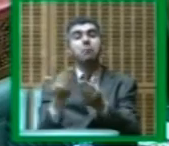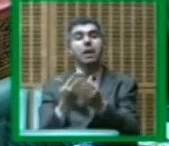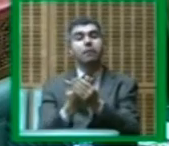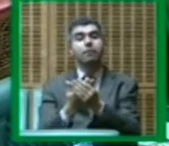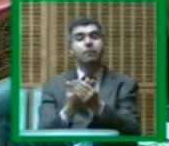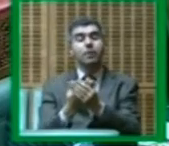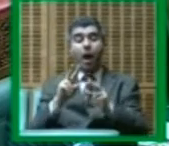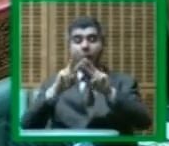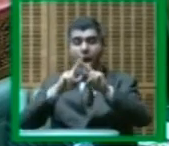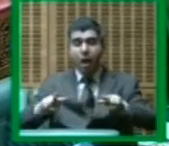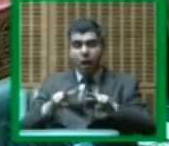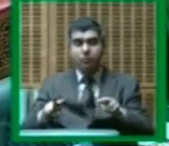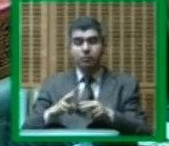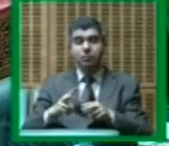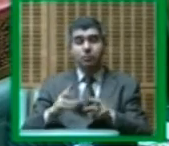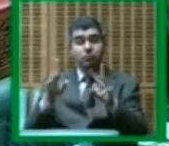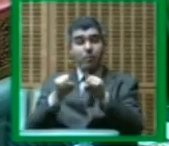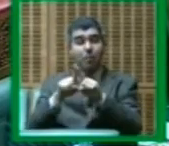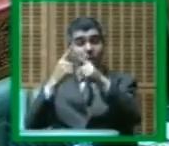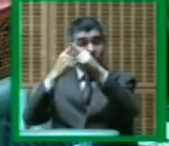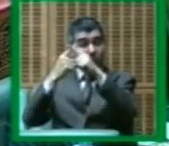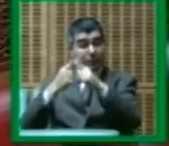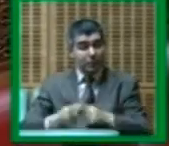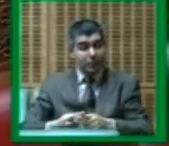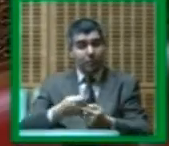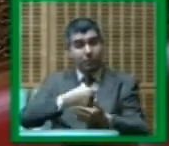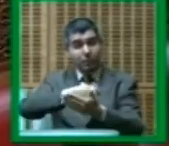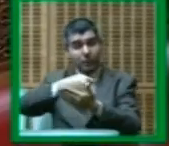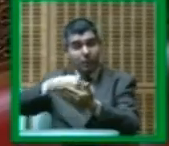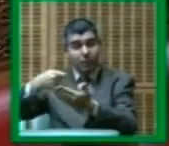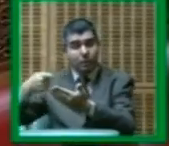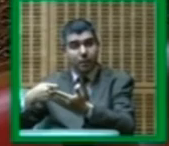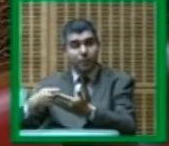المبالغ التي صرفت هي 38 مليون